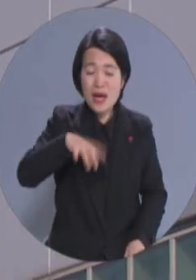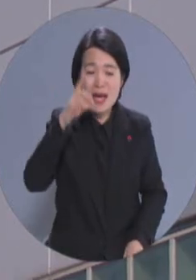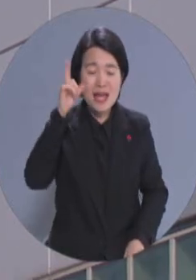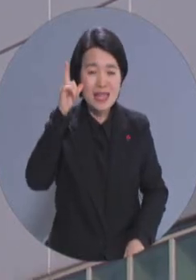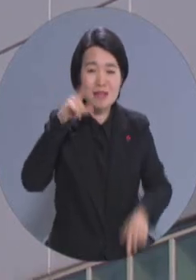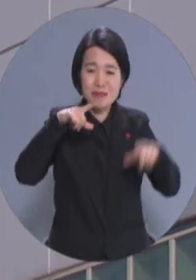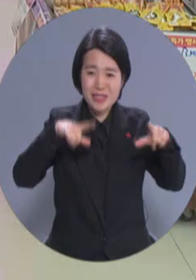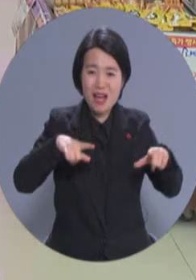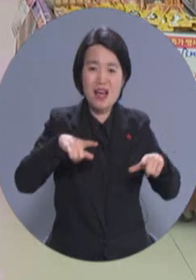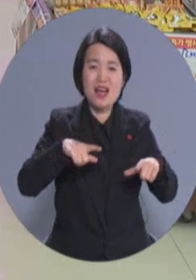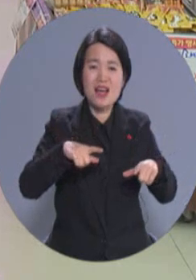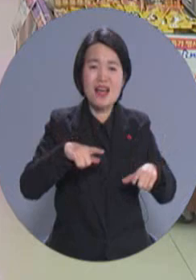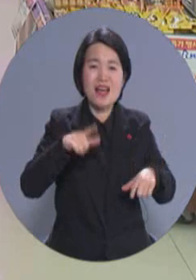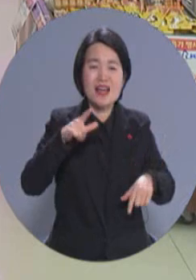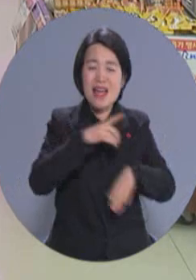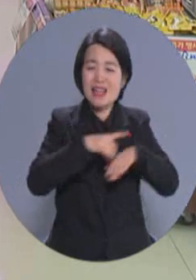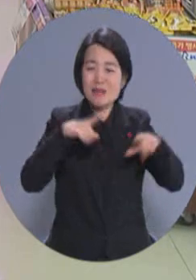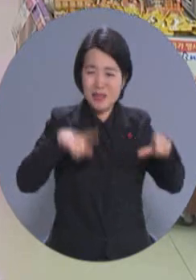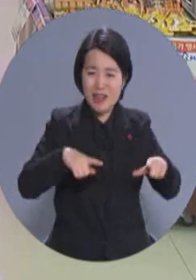음식